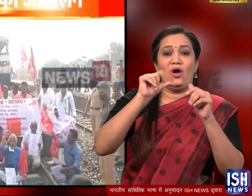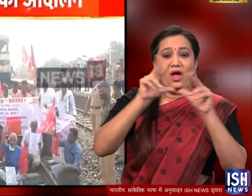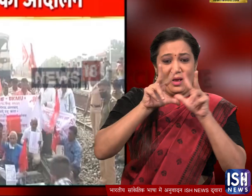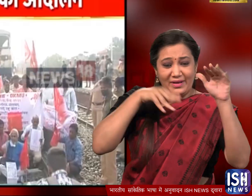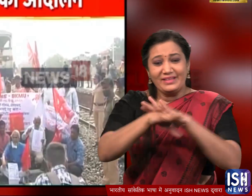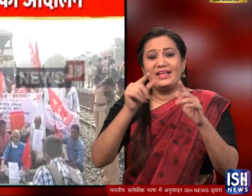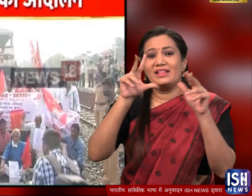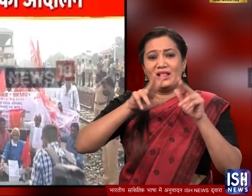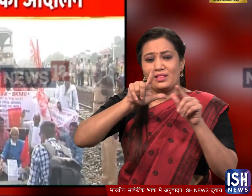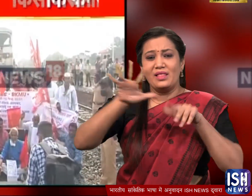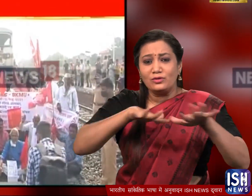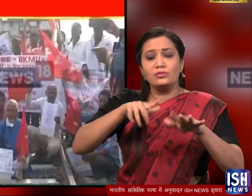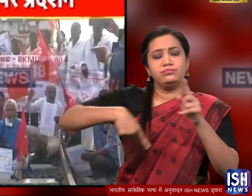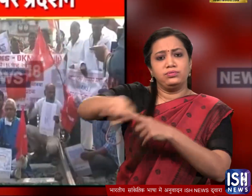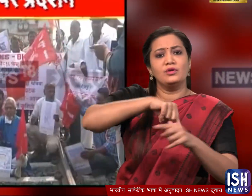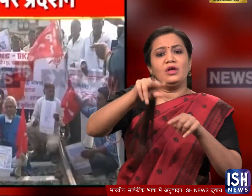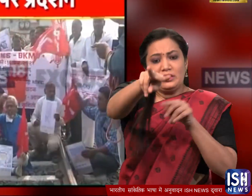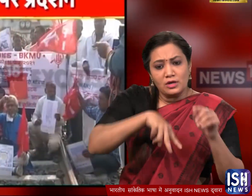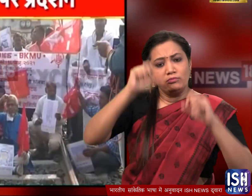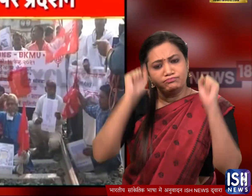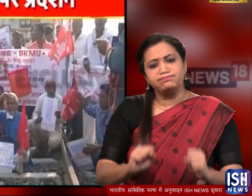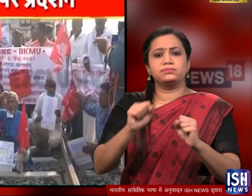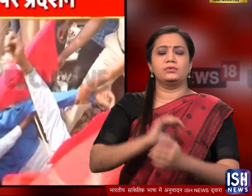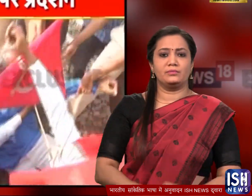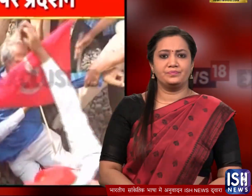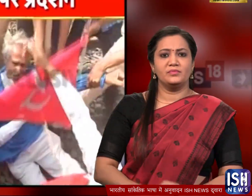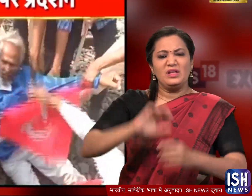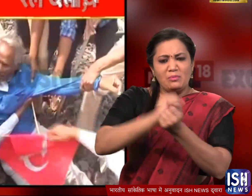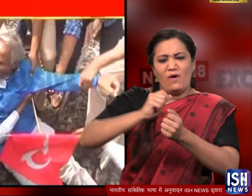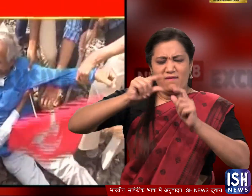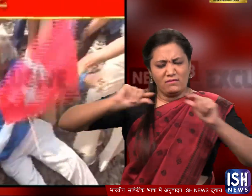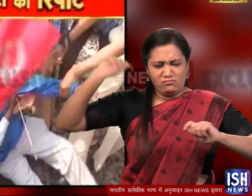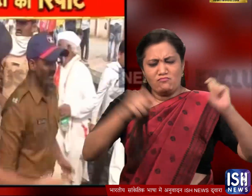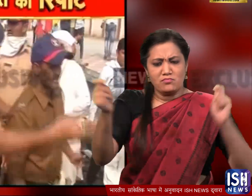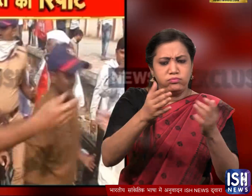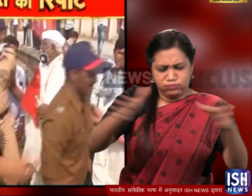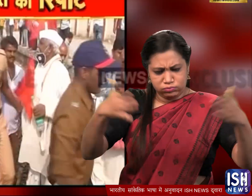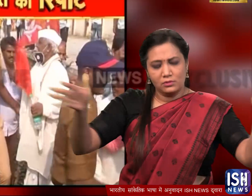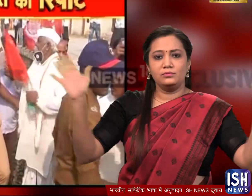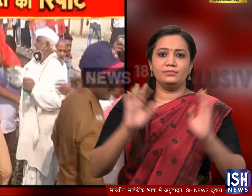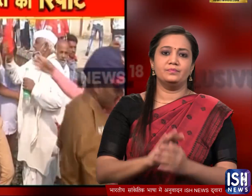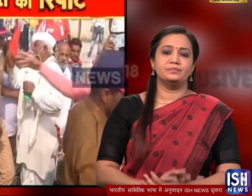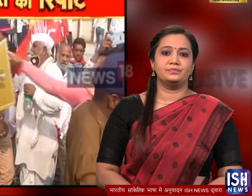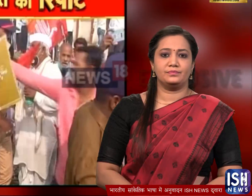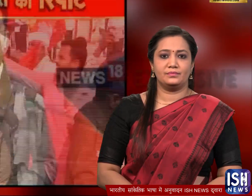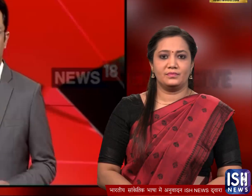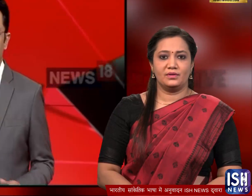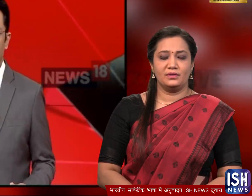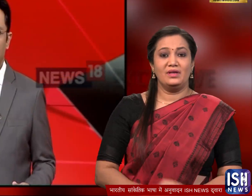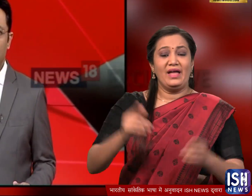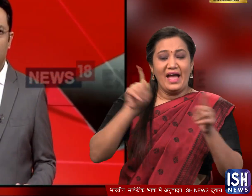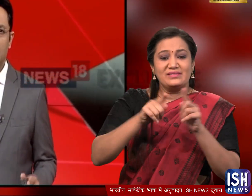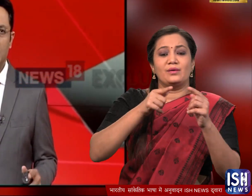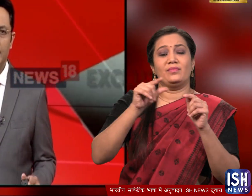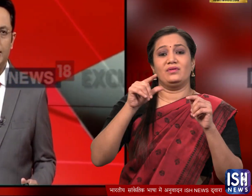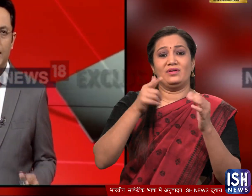लासूर स्टेशन पर किसान काफी देर तक ट्रेनों के सामने ट्रैक पर ही डटे रहे, जिन्हें पुलिस को जबरन हटाकर पटरियां खाली करवानी पड़ी। हंगामे